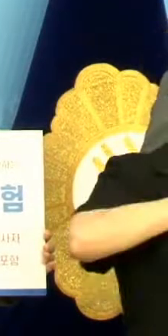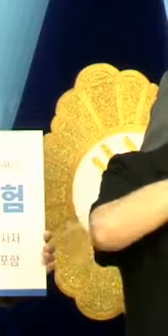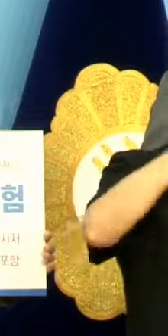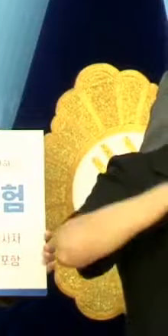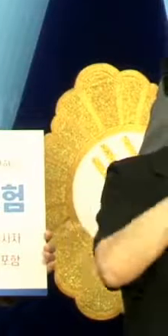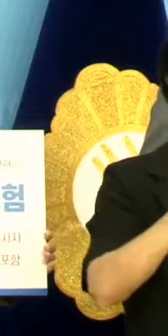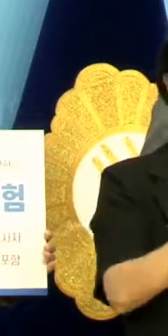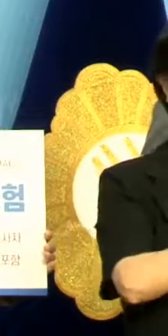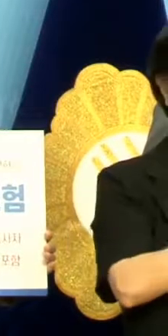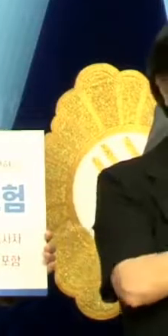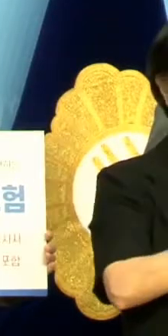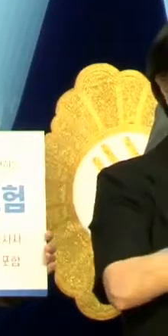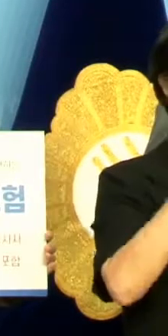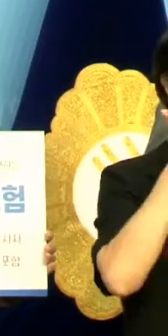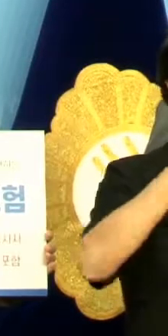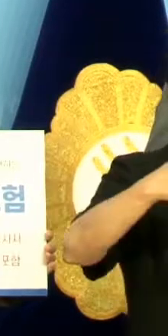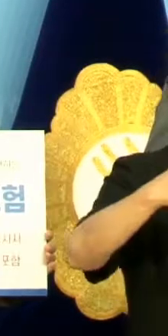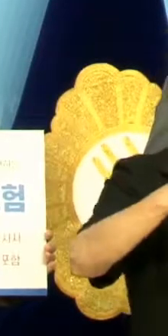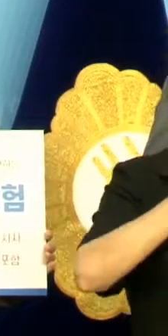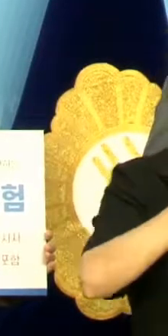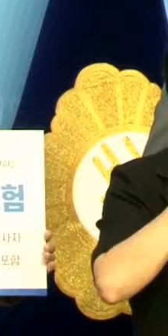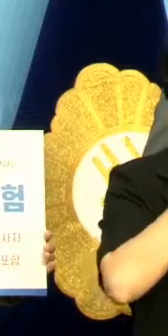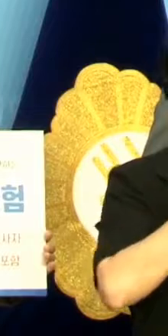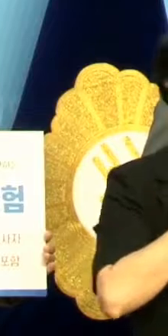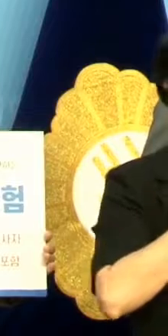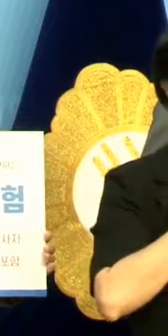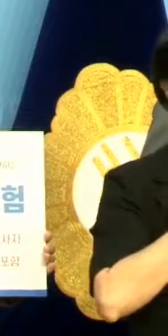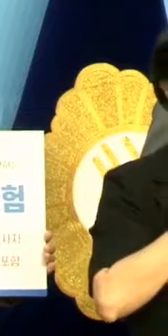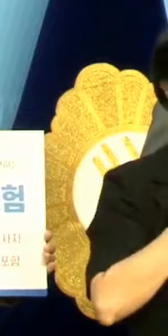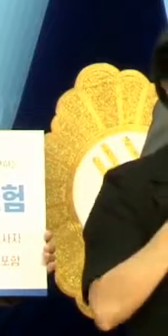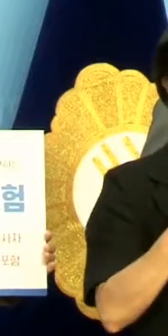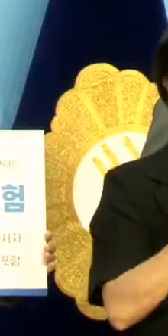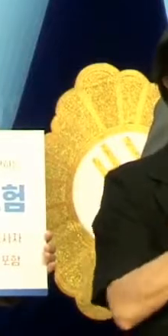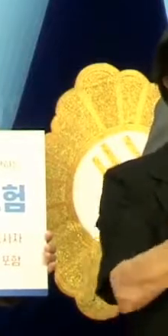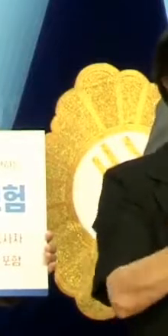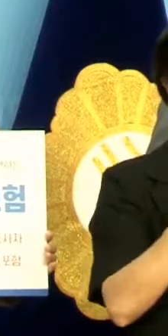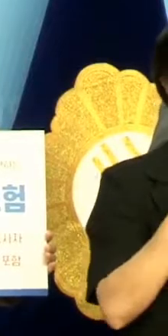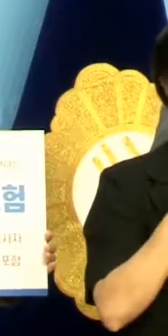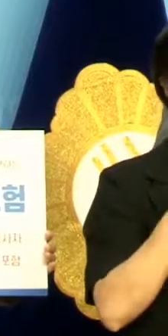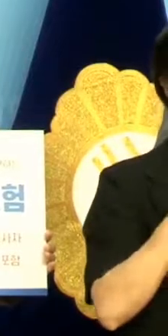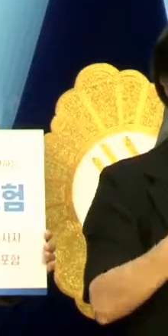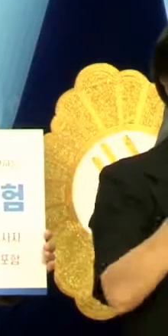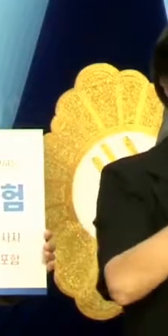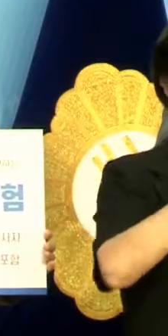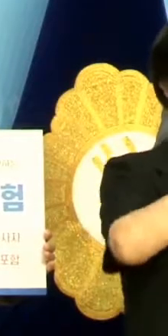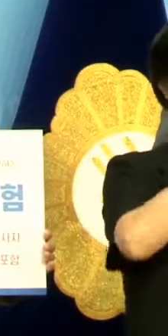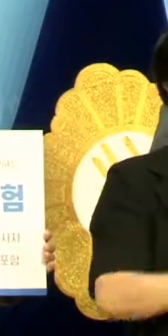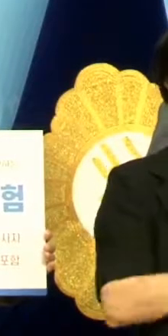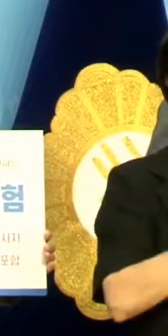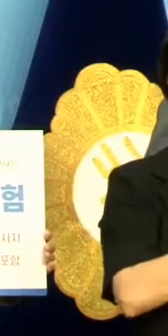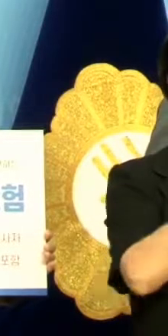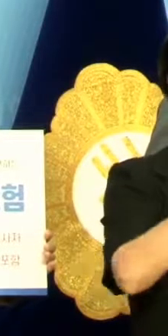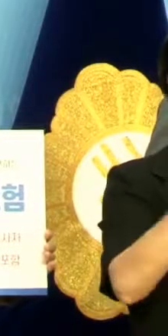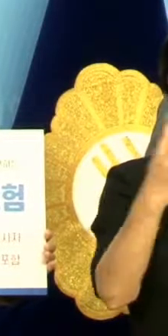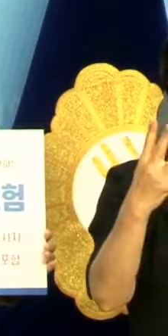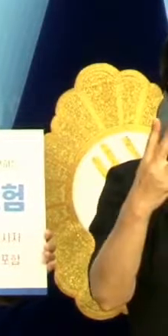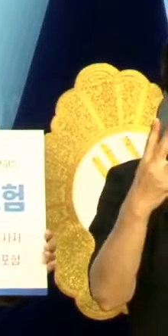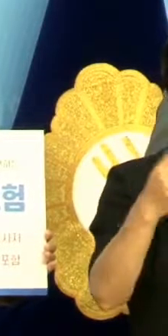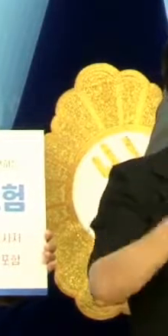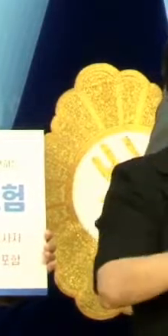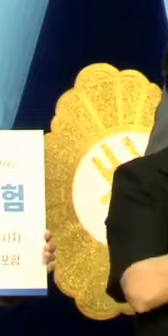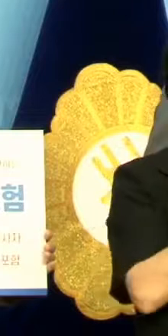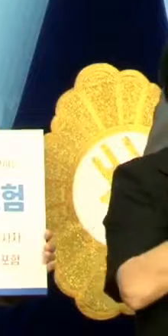아동에 다양한 욕구를 존중하고 좋습니다 예를 들면 프로그램을 2시부터 4시까지는 교